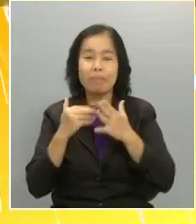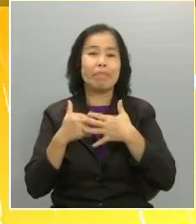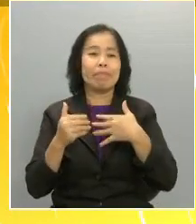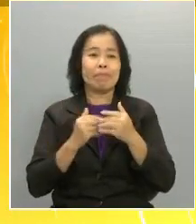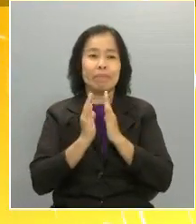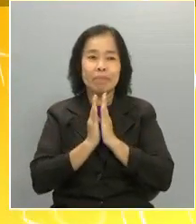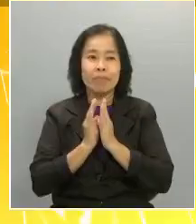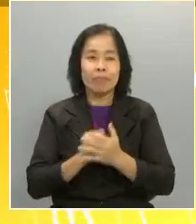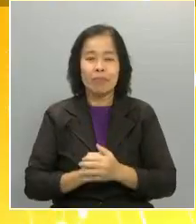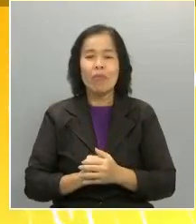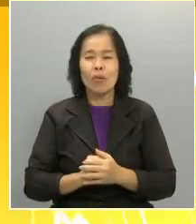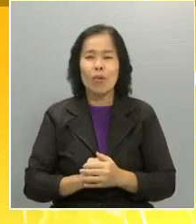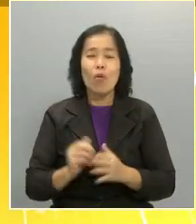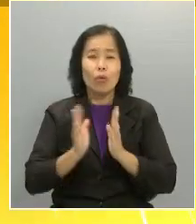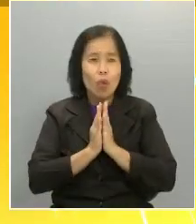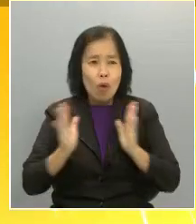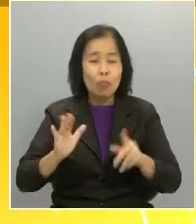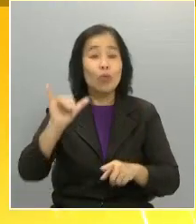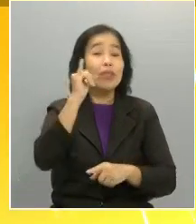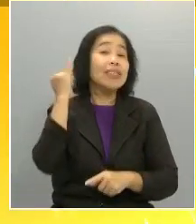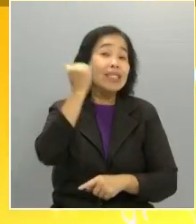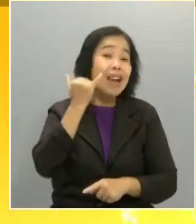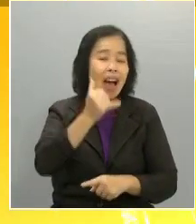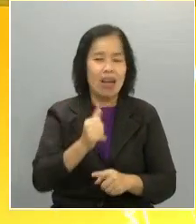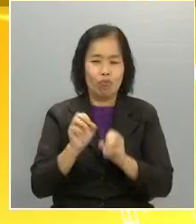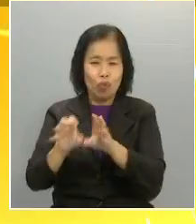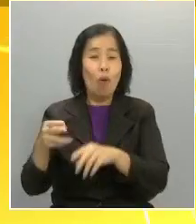คุณยายที่เลี้ยงน้องมาอย่างดี ค่ะ